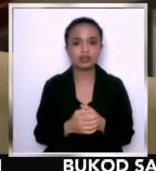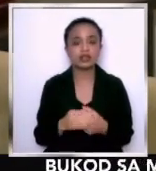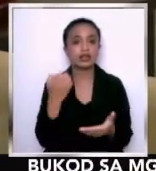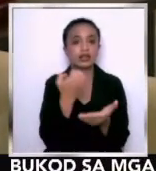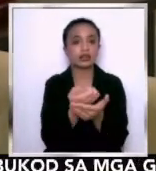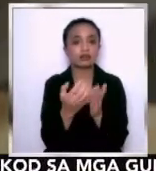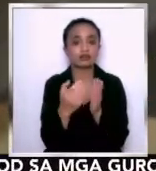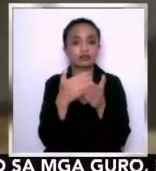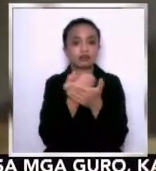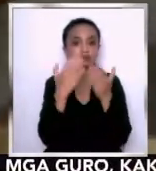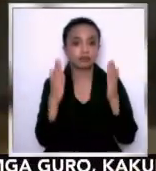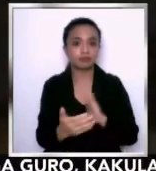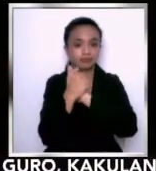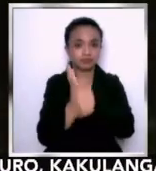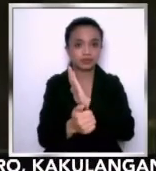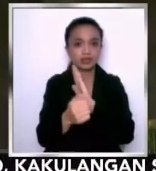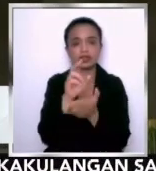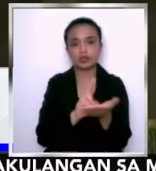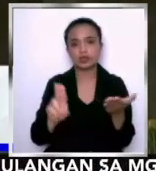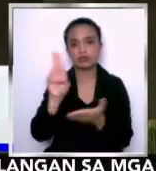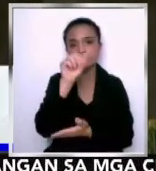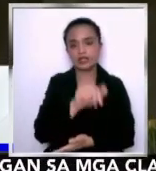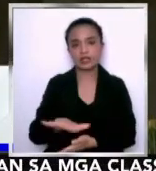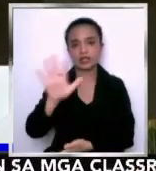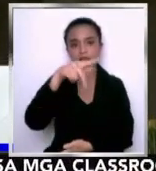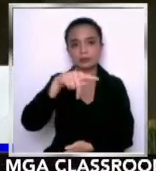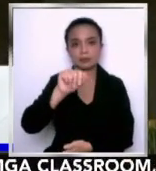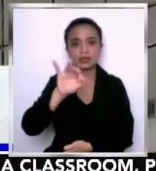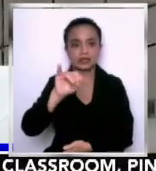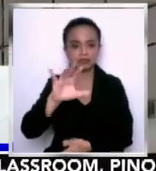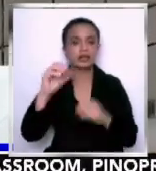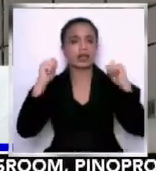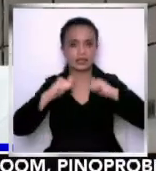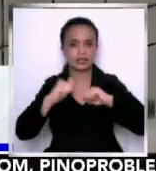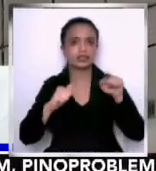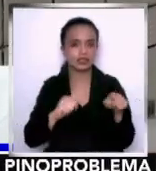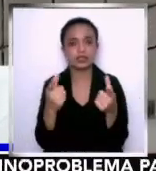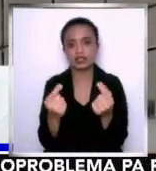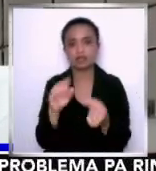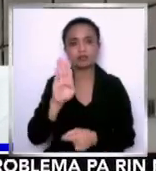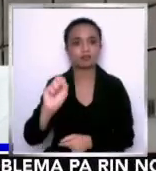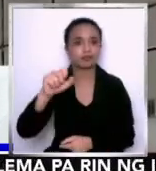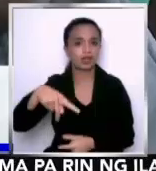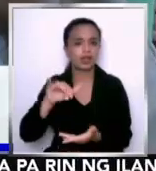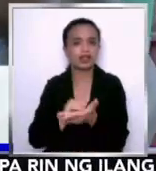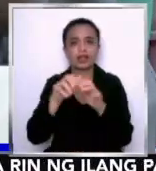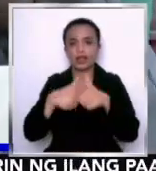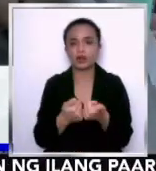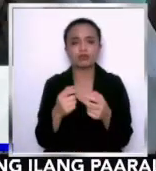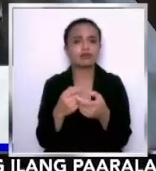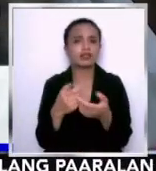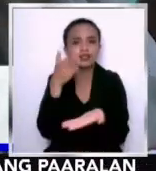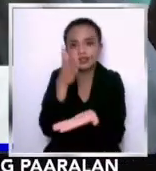Vic Abola ng University of Asia and the Pacific sa ginawa ng Bangko Sentral, isa raw ito sa mga hakbang para mapigilan ng inflation o pagtaas